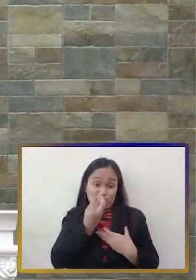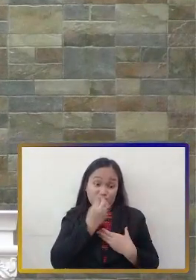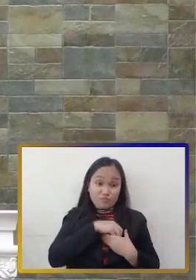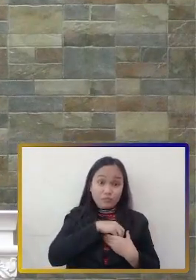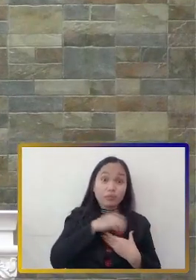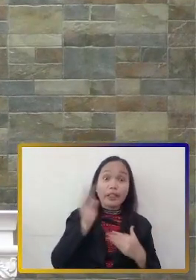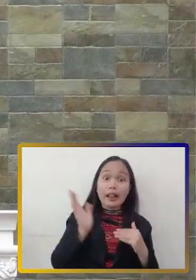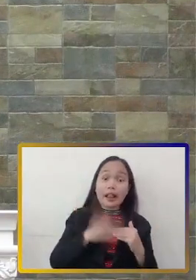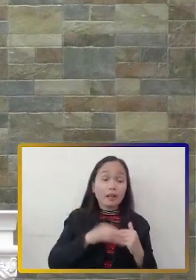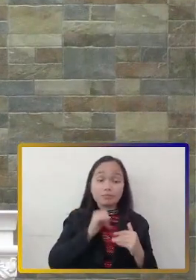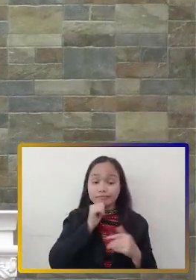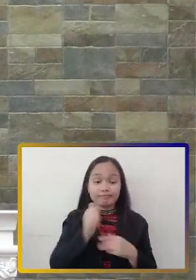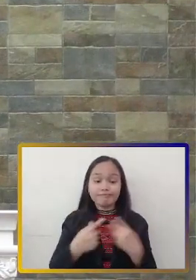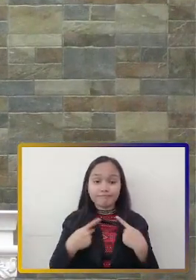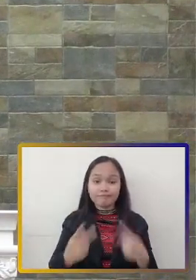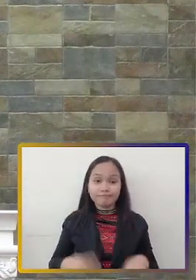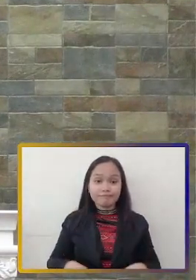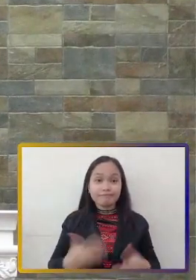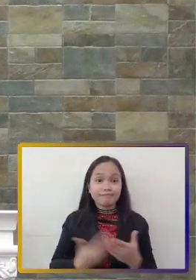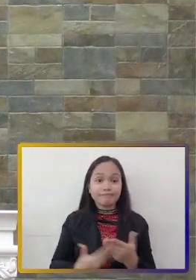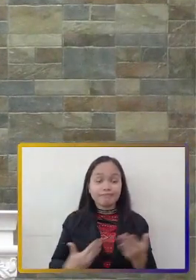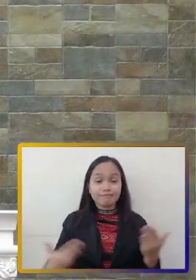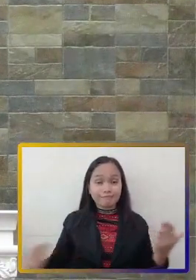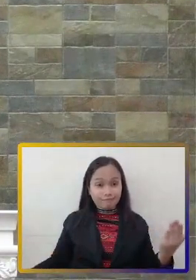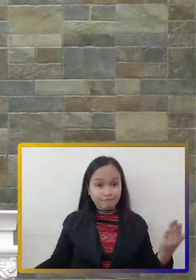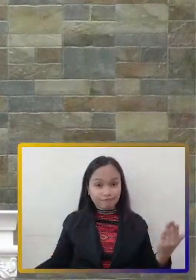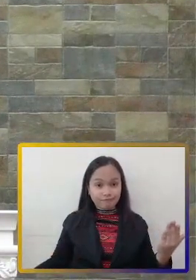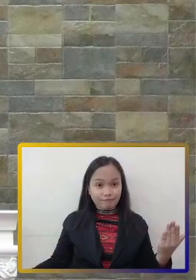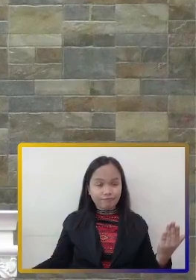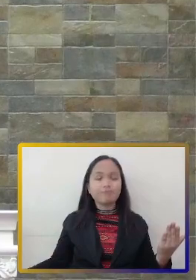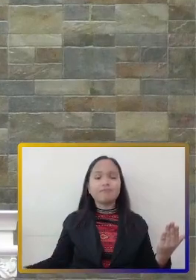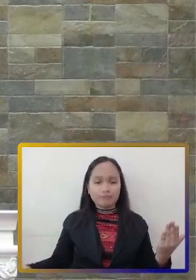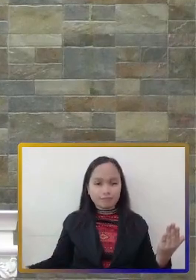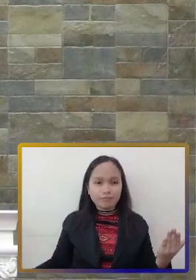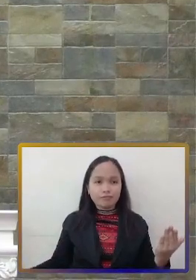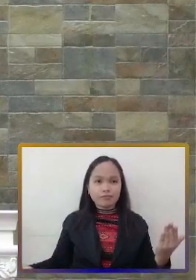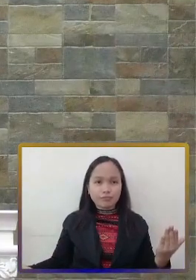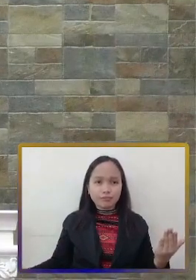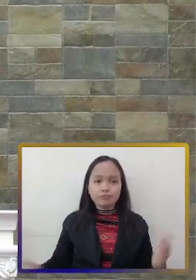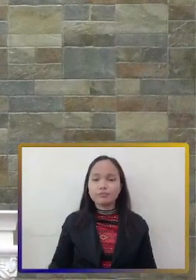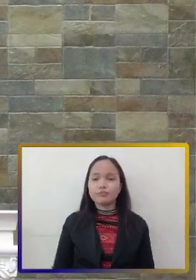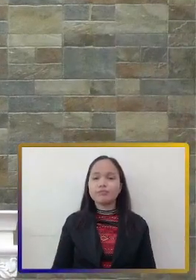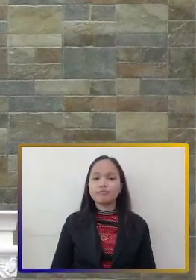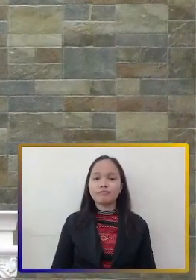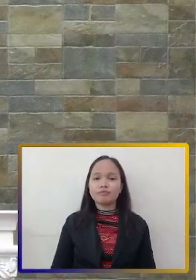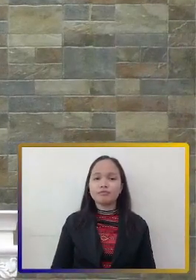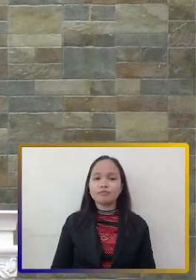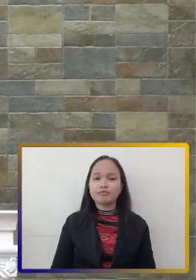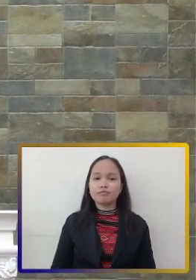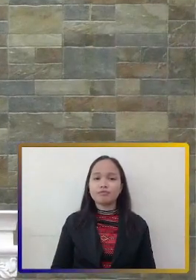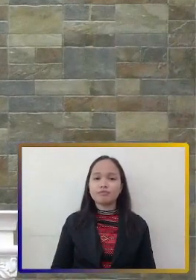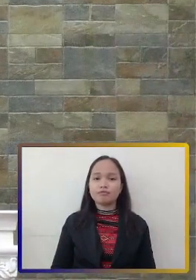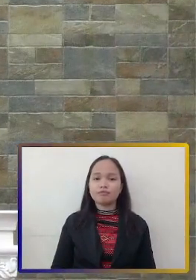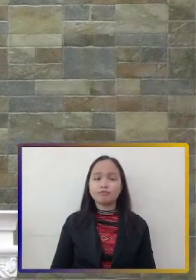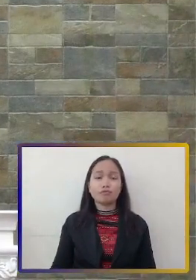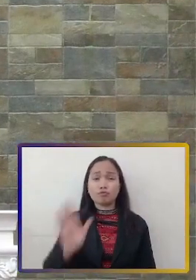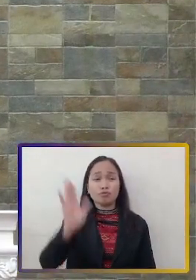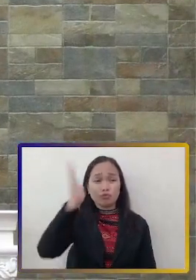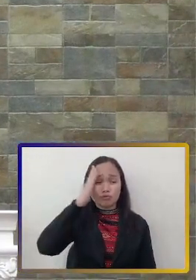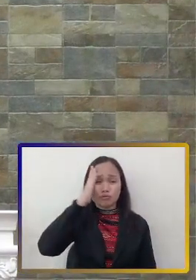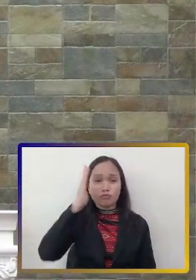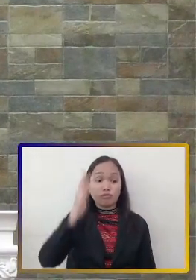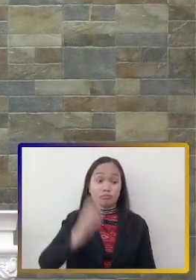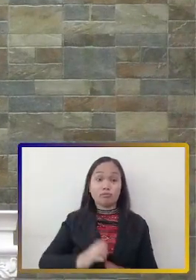It is something spiritual and not material. You see, listen, yung pride,